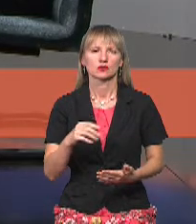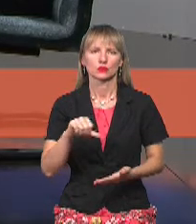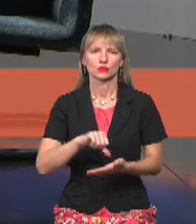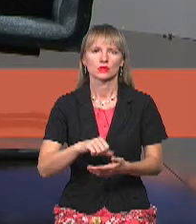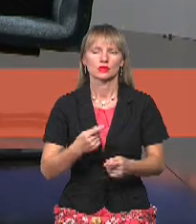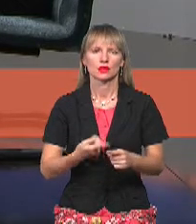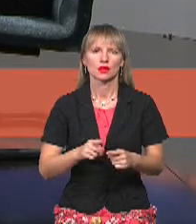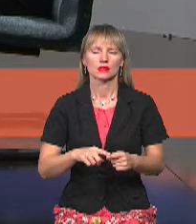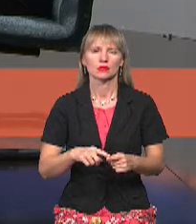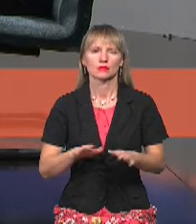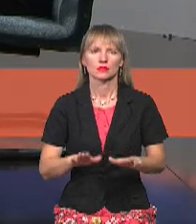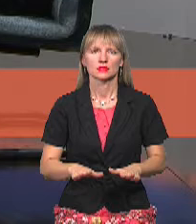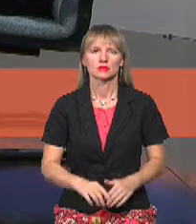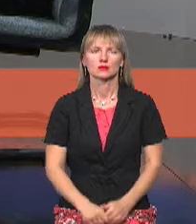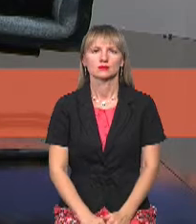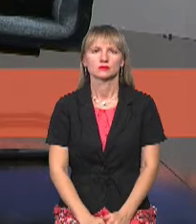посаду?